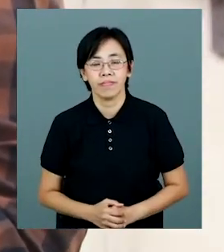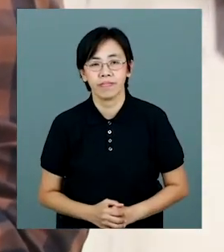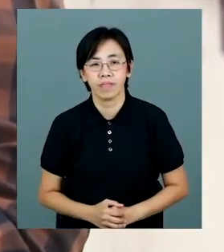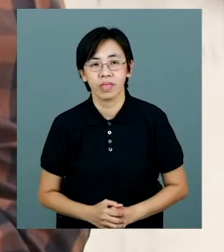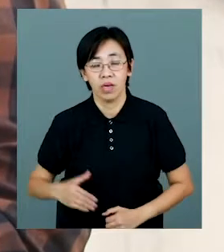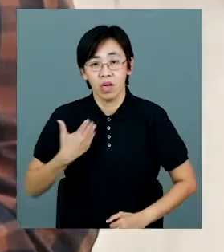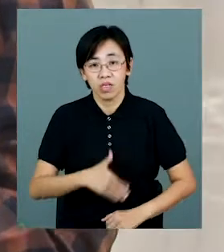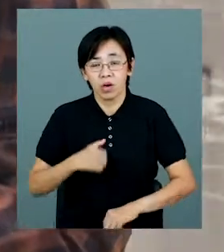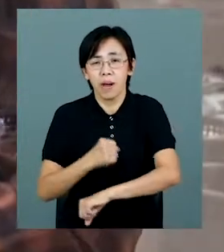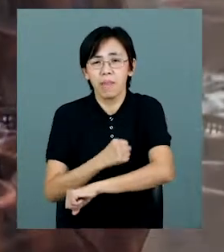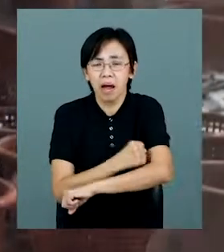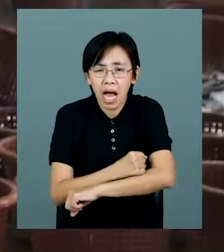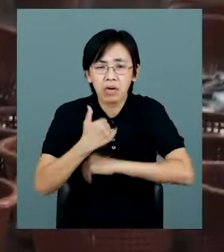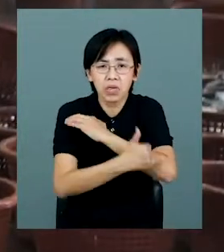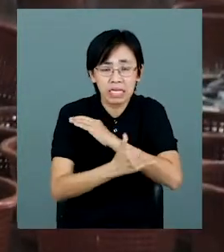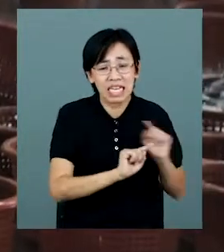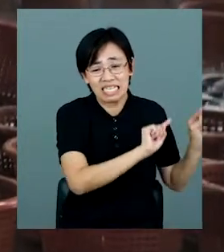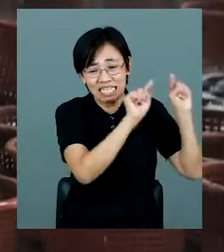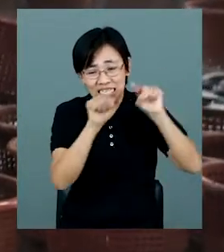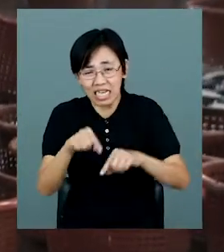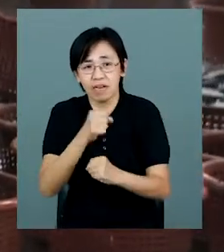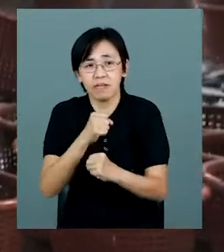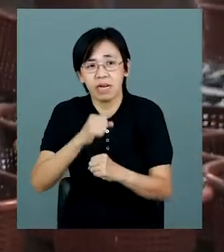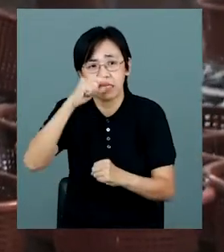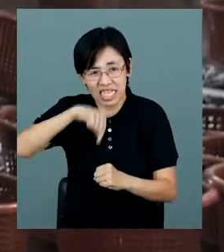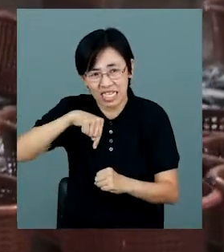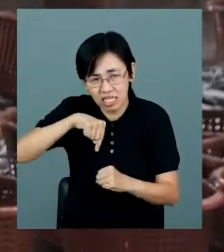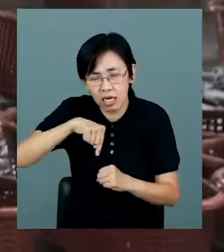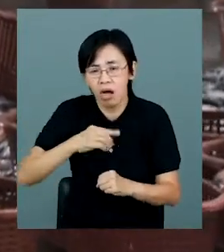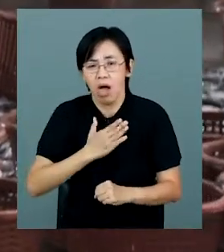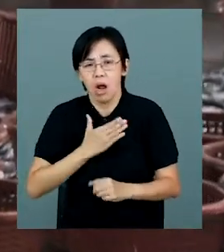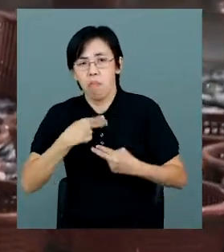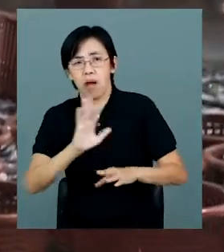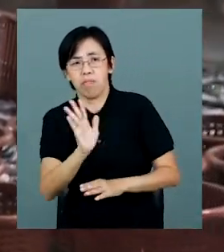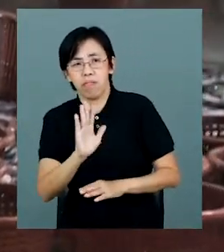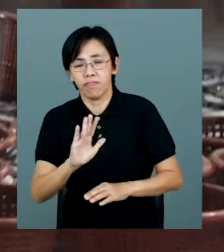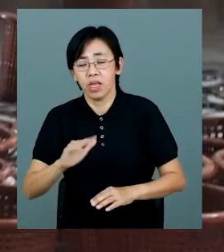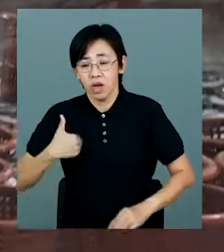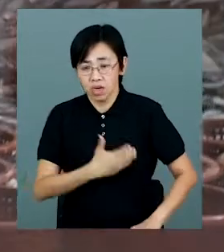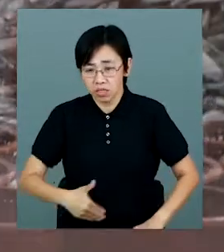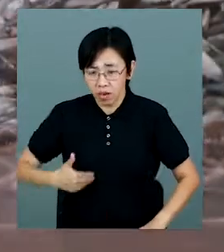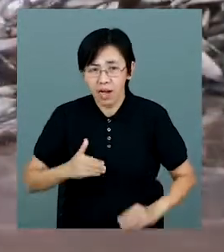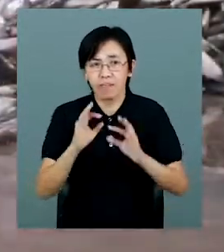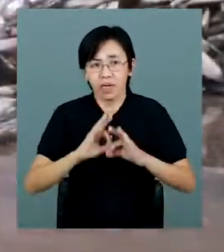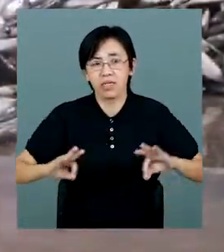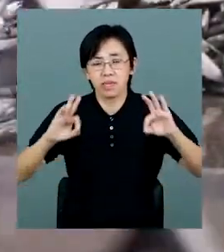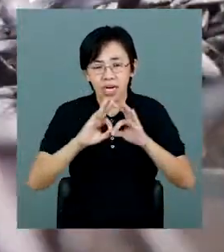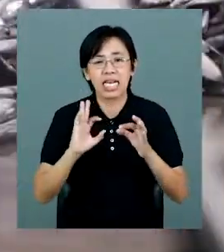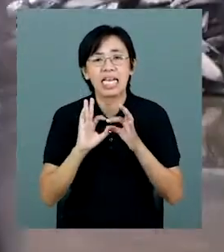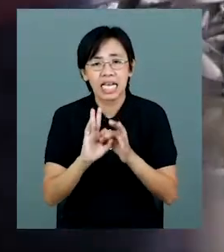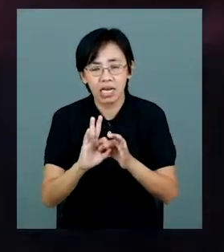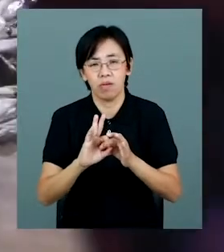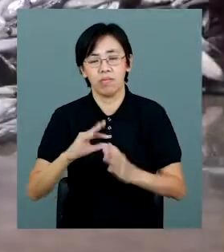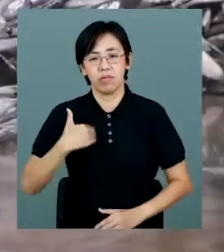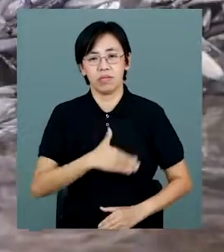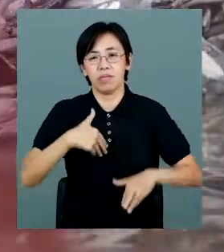เรื่องสุขภาพแรงงานต่างด้าวค่ะคือเราต้องยอมรับว่าเราจะละทิ้งไม่ได้สุขภาพของแรงงานต่างด้าวยังไงก็ต้องเกี่ยวข้องกับสุขภาพของ